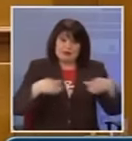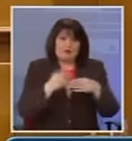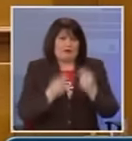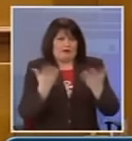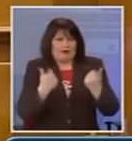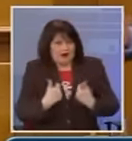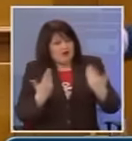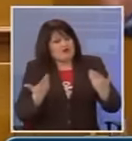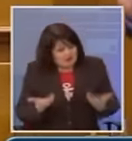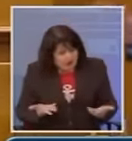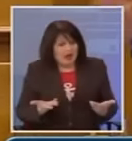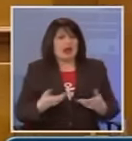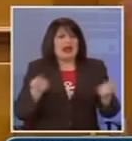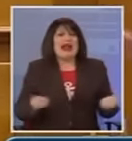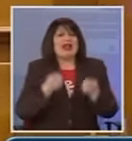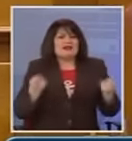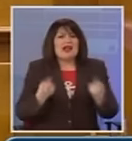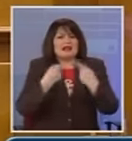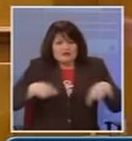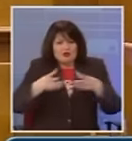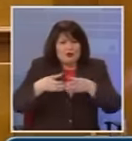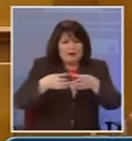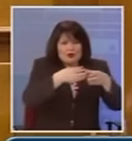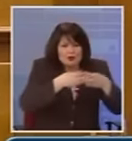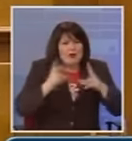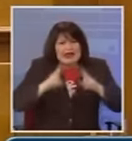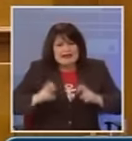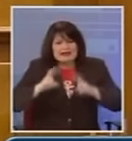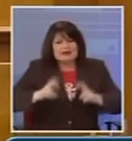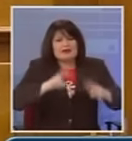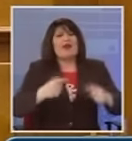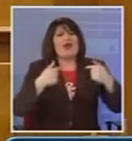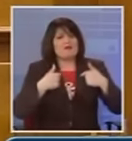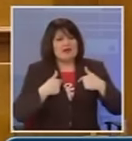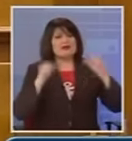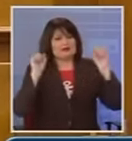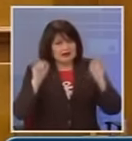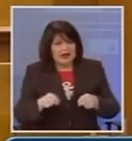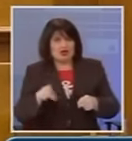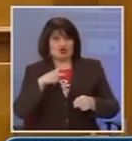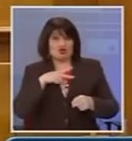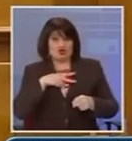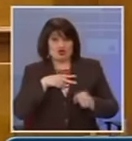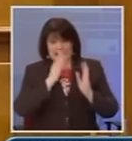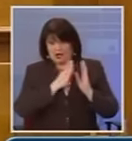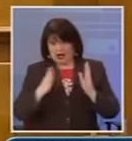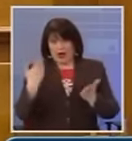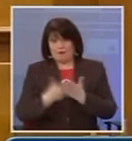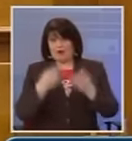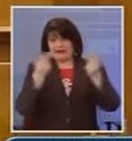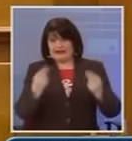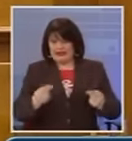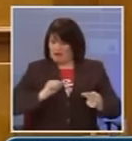πρόβλημα. Κάντε όσες εξεταστικές επιτροπές θέλετε, κύριε Τσίπρα. Εμείς, εφόσον είναι σωστά στοιχειοθετημένα, δεν έχουμε τίποτα